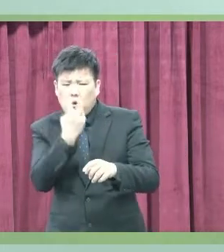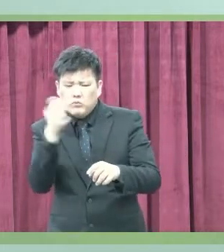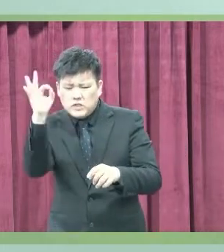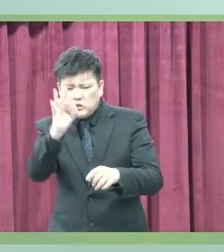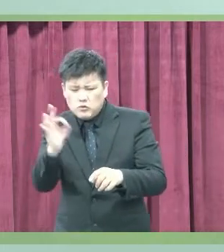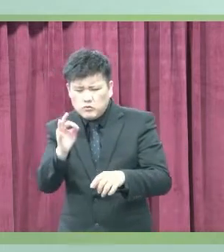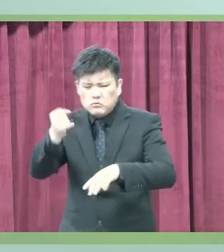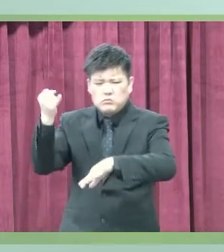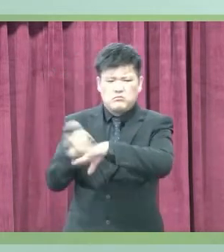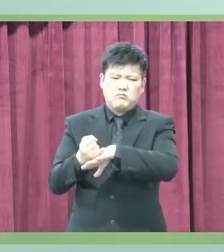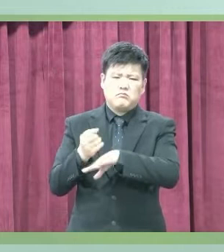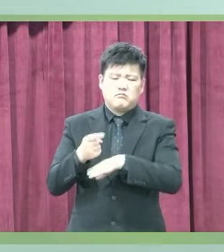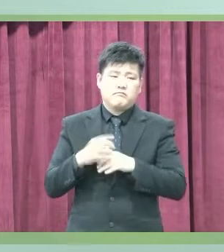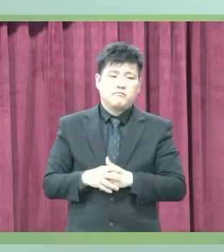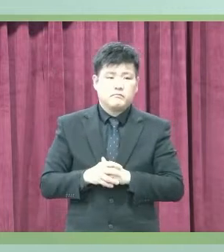있습니다.